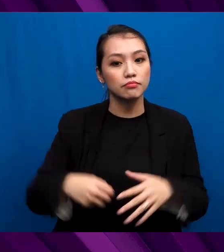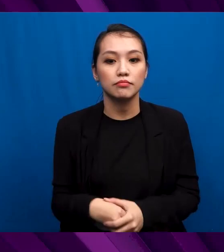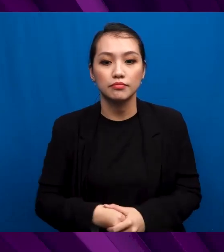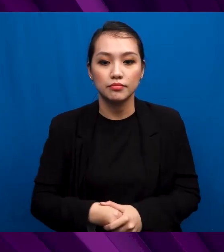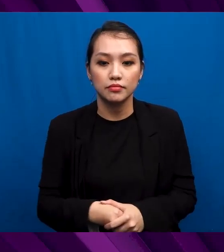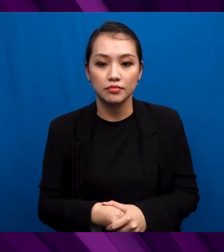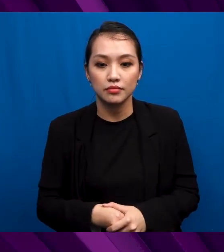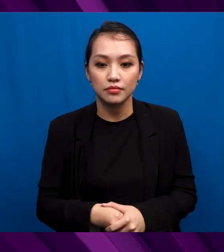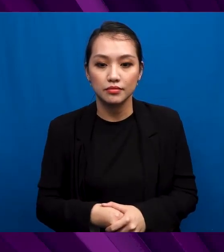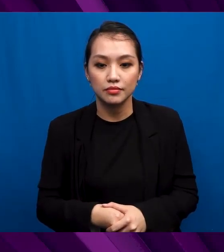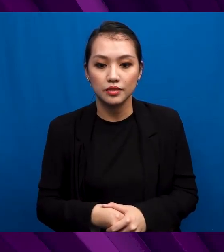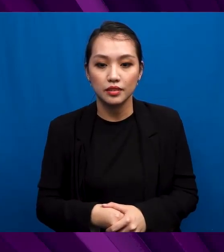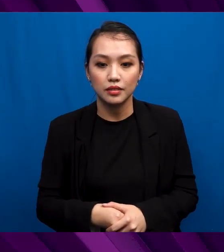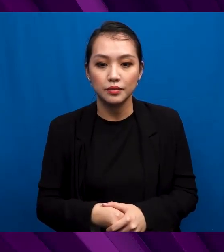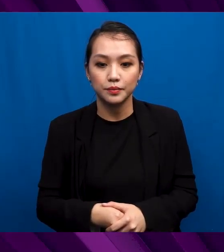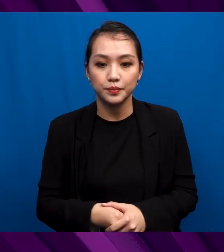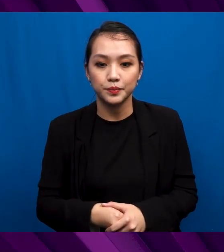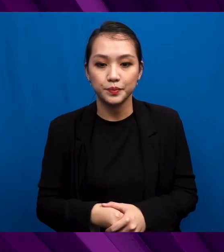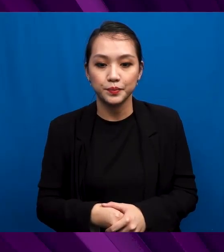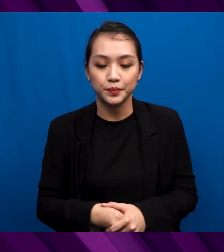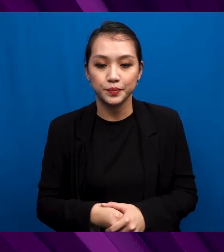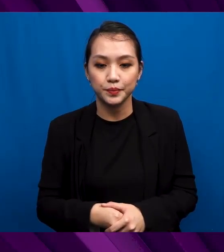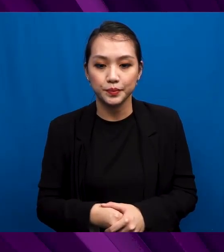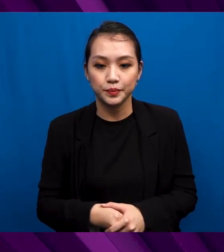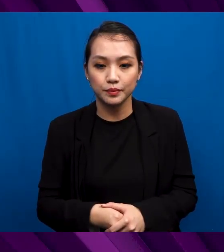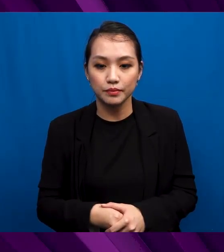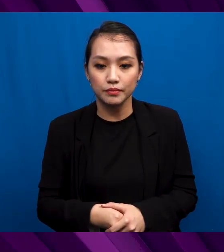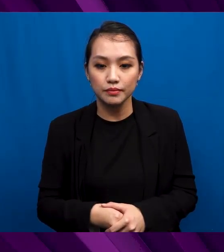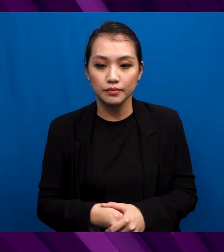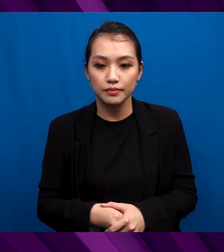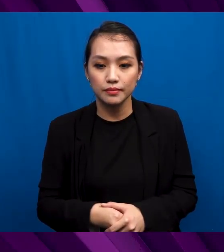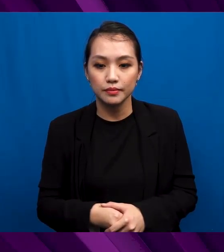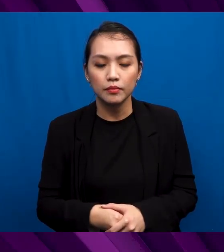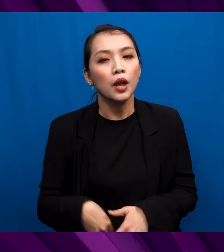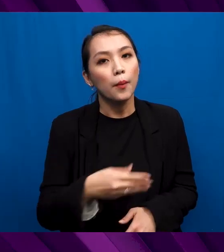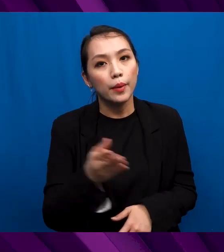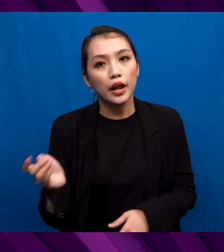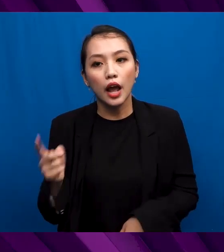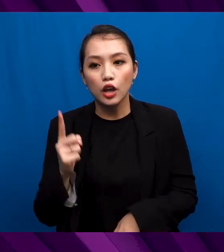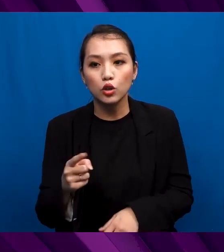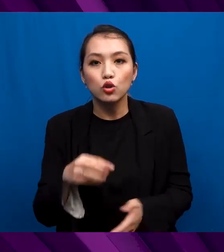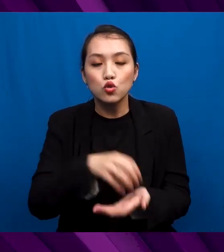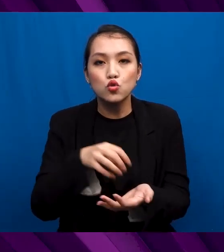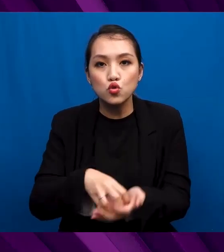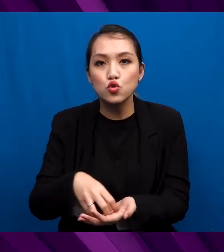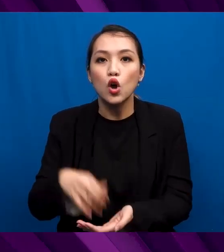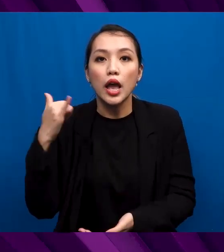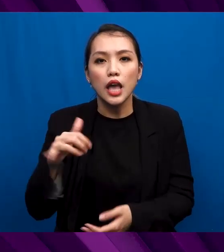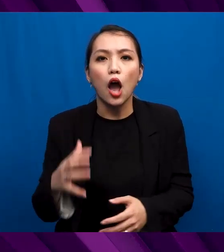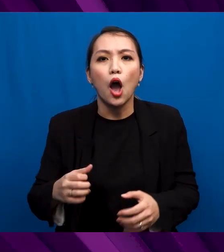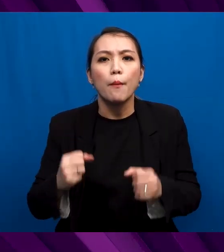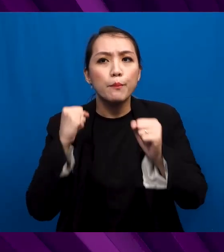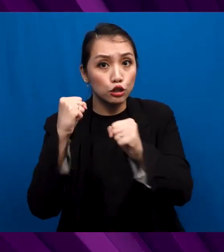dulu? Mereka kan leaderless, nggak ada pemimpin. Suku Yehuda kata Tuhan. Mereka adalah suku berjuang. Mereka adalah orang-orang